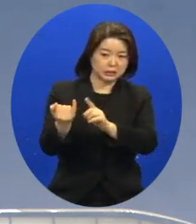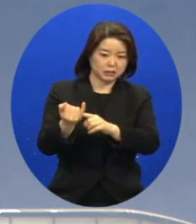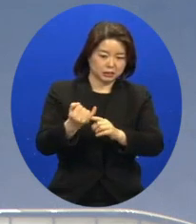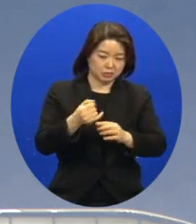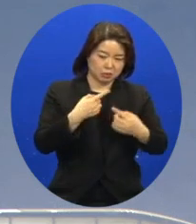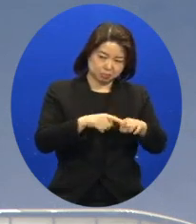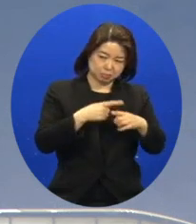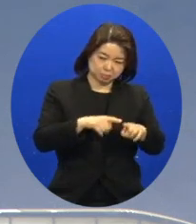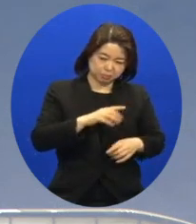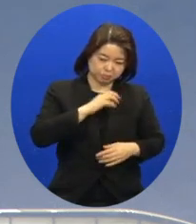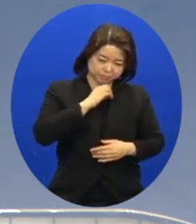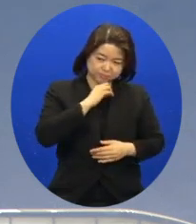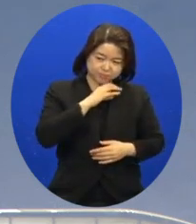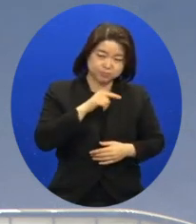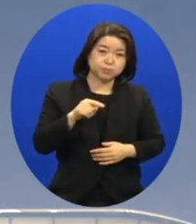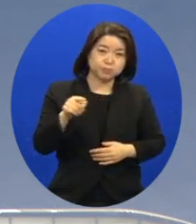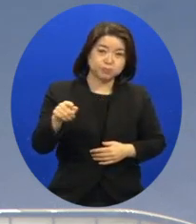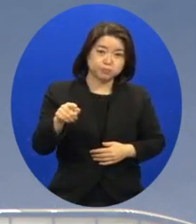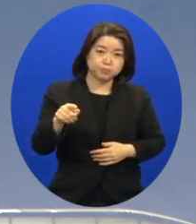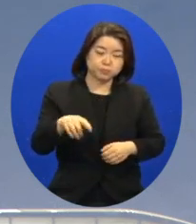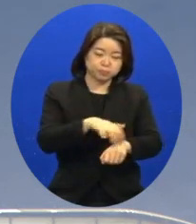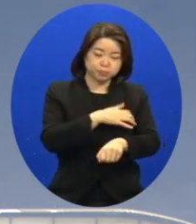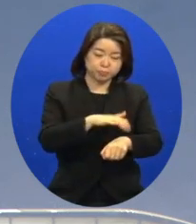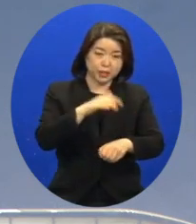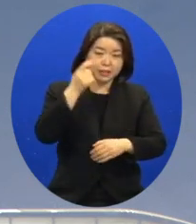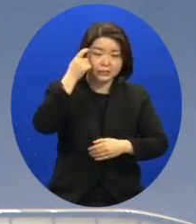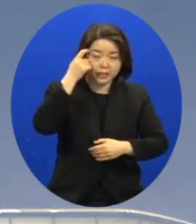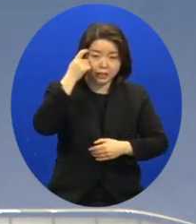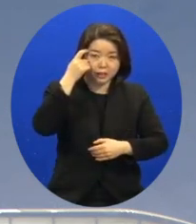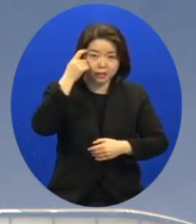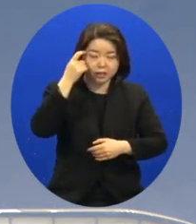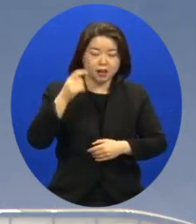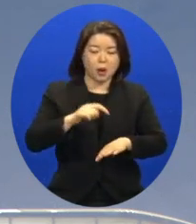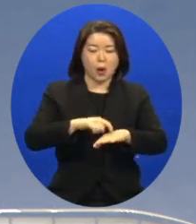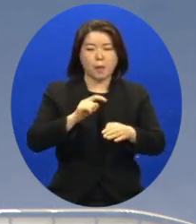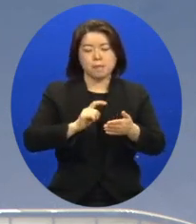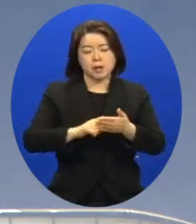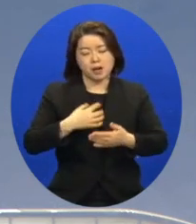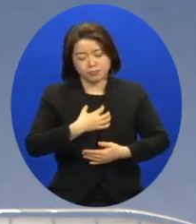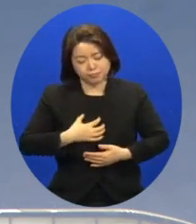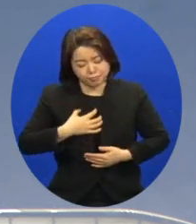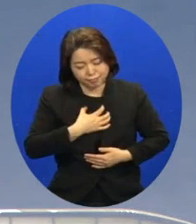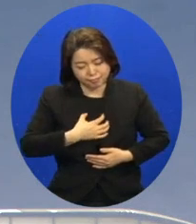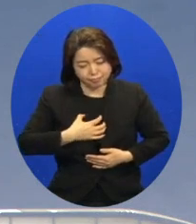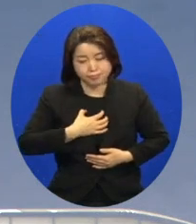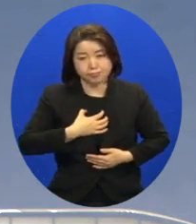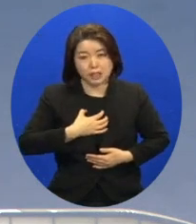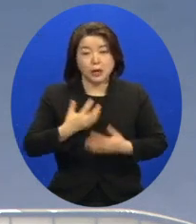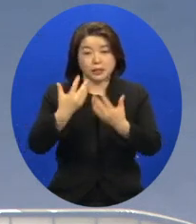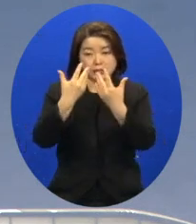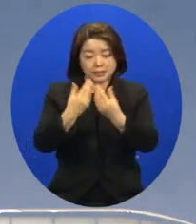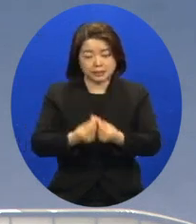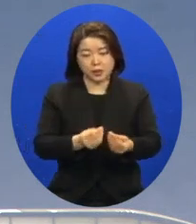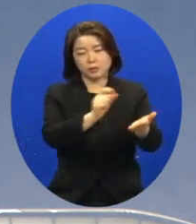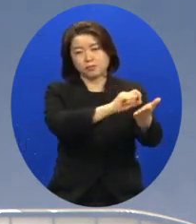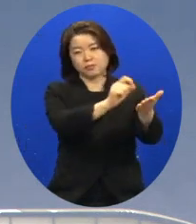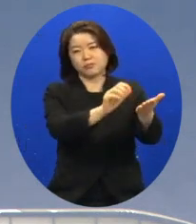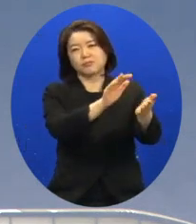빈정거리고 아주 불쾌하게 대했던 것이 너무 마음이 괴롭더라고 하는 그런 내용을